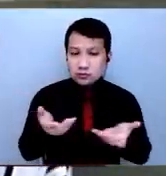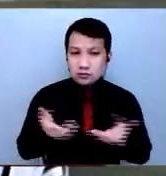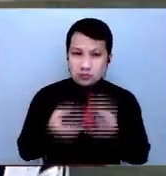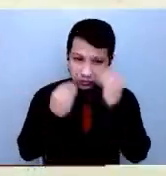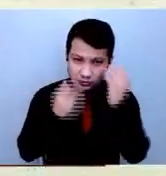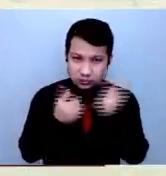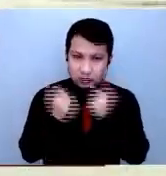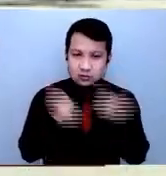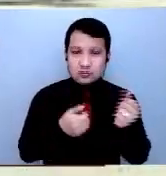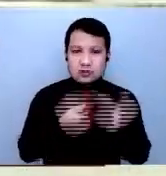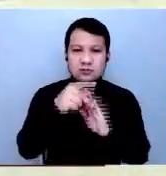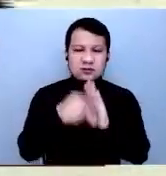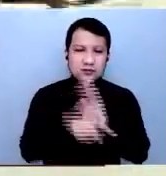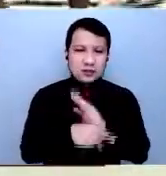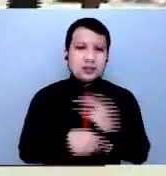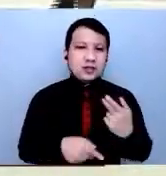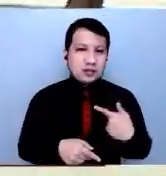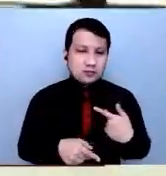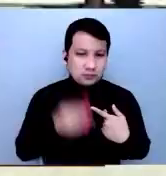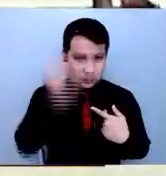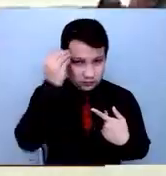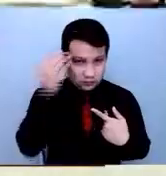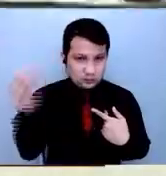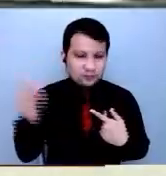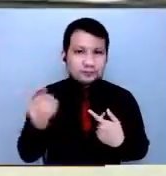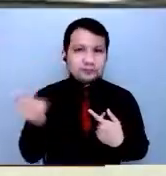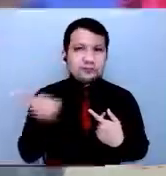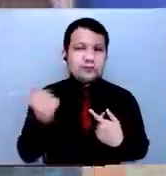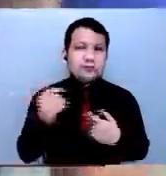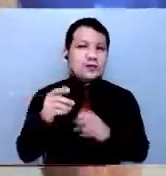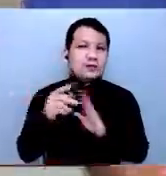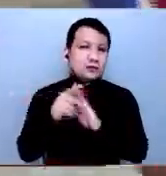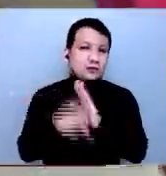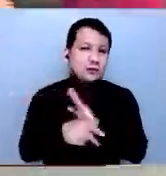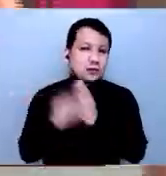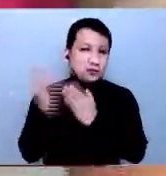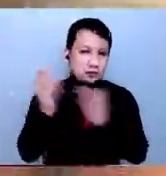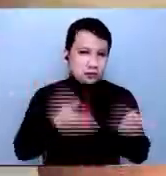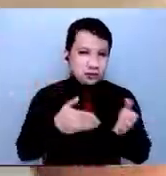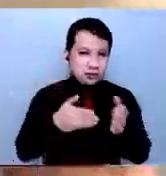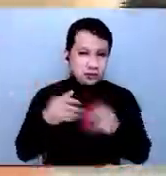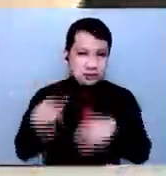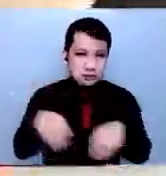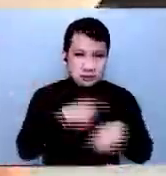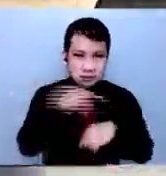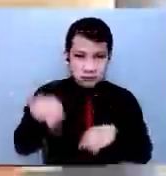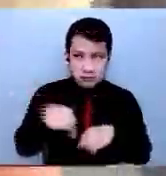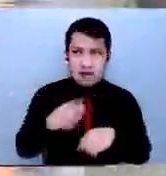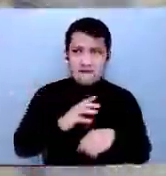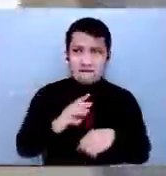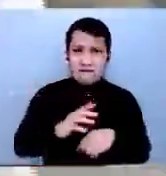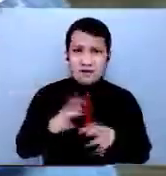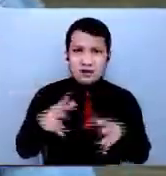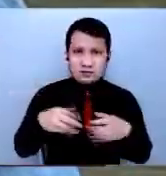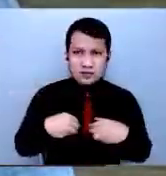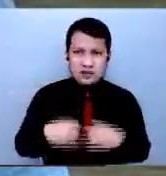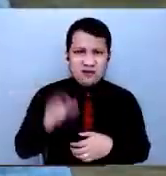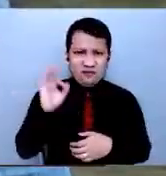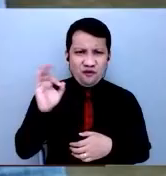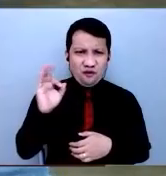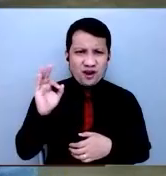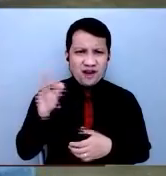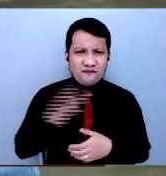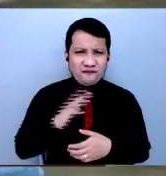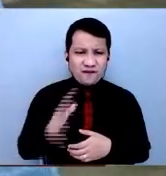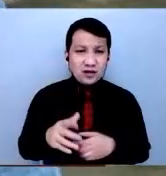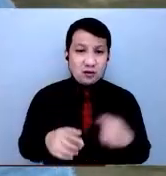kami sa protocols. Pero ang ibang magulang, kampanting dalhin sa circle ang kanilang mga chikiting. Okay-okay naman na po. Para